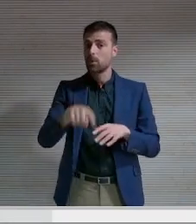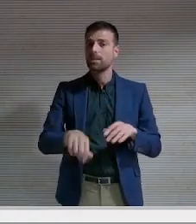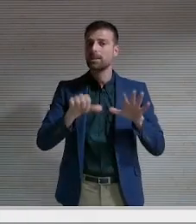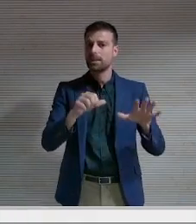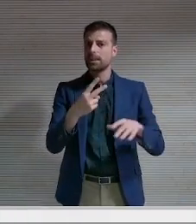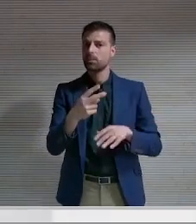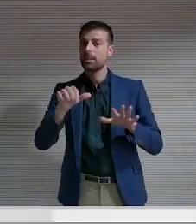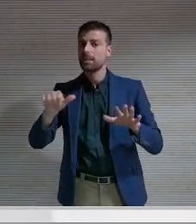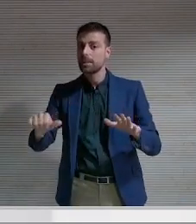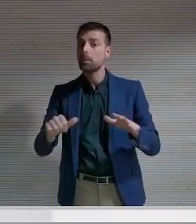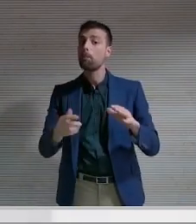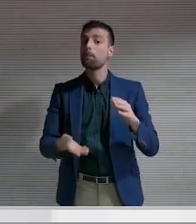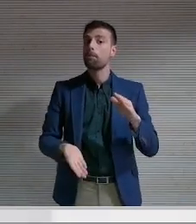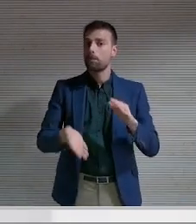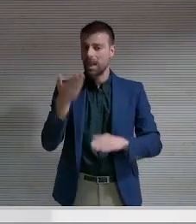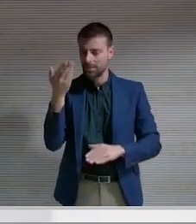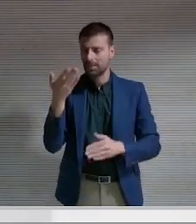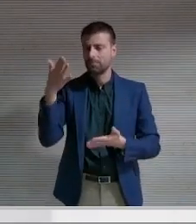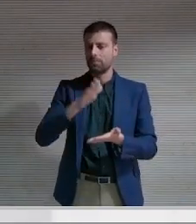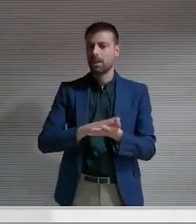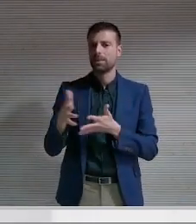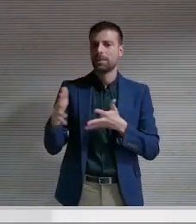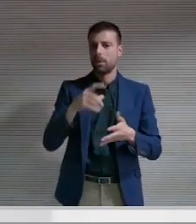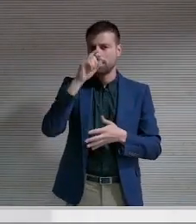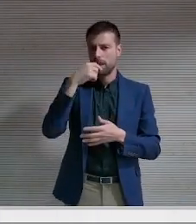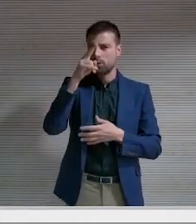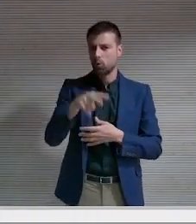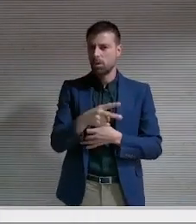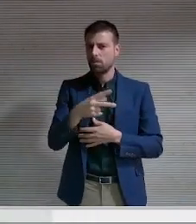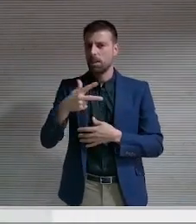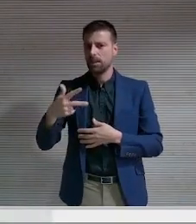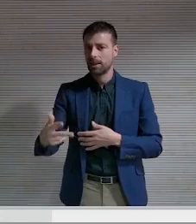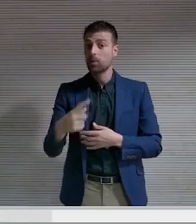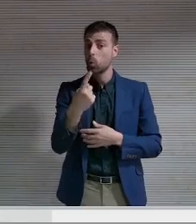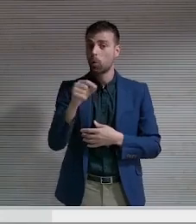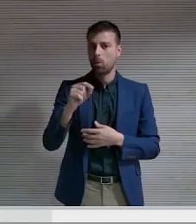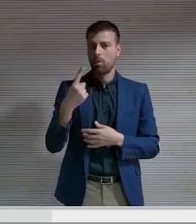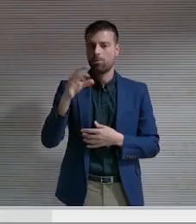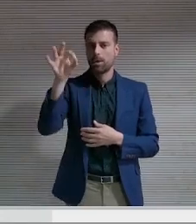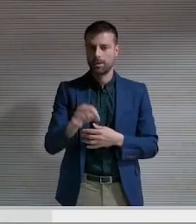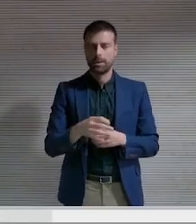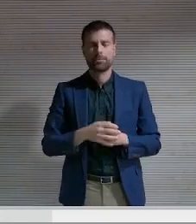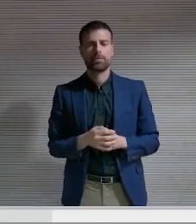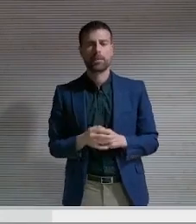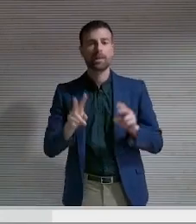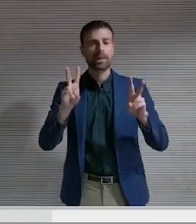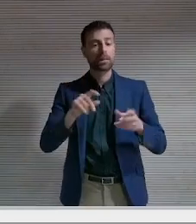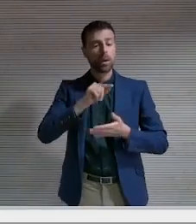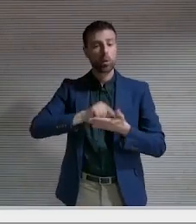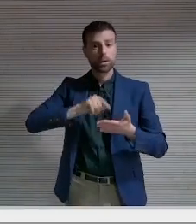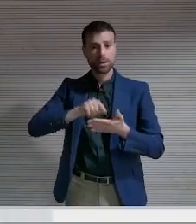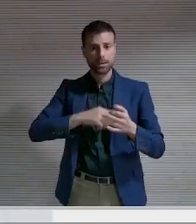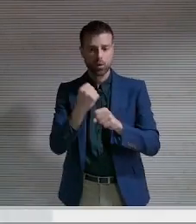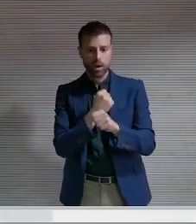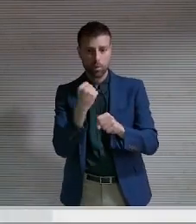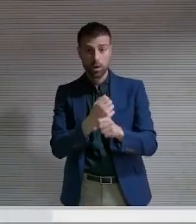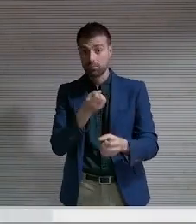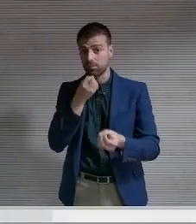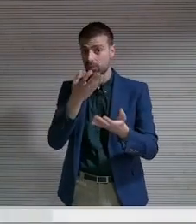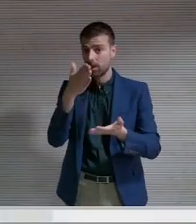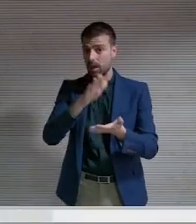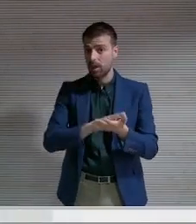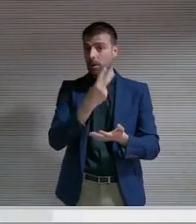38.626 més que el març del 2023, un 1,1%. En relació a la contractació laboral, informar que a l'abril